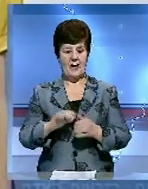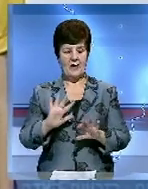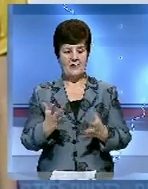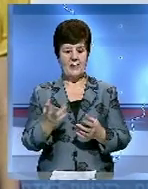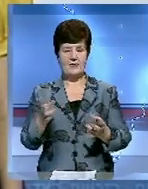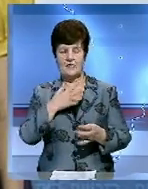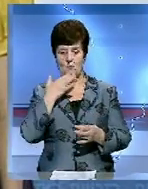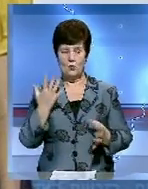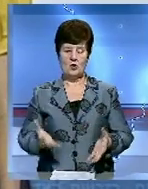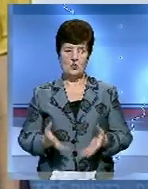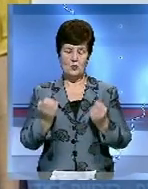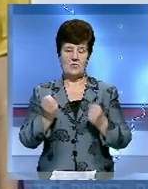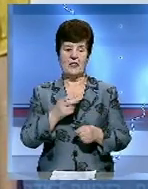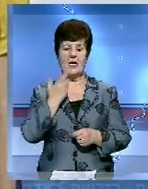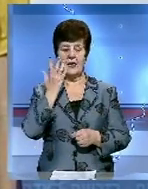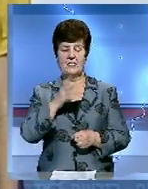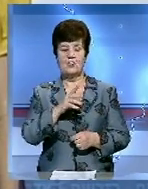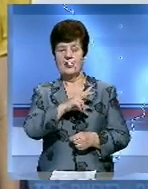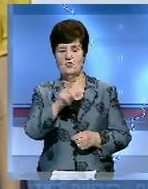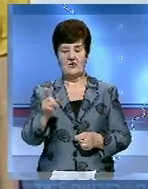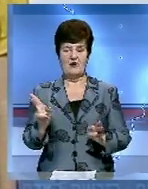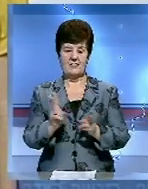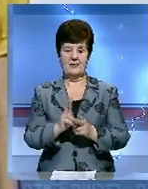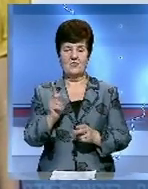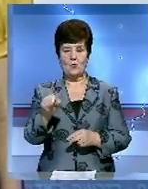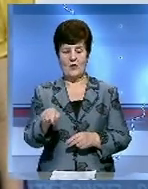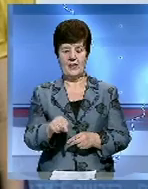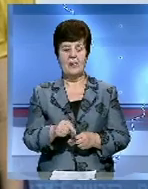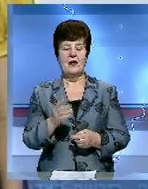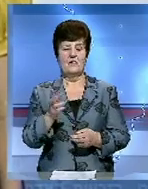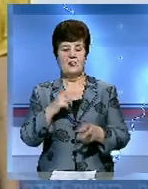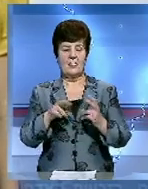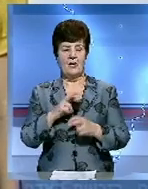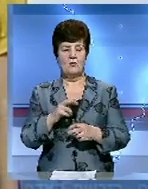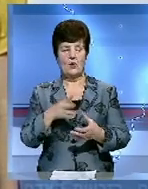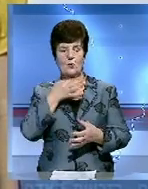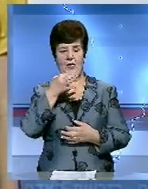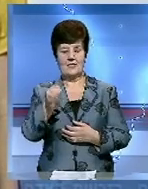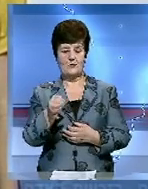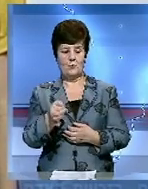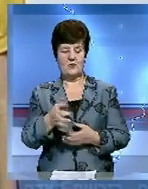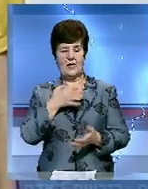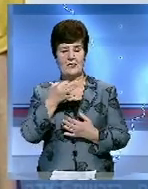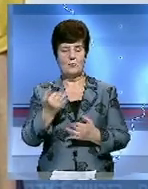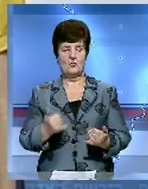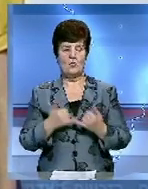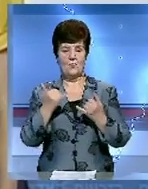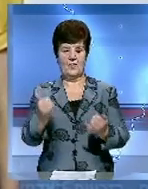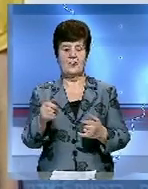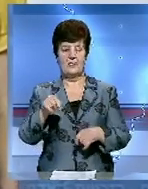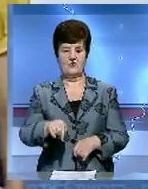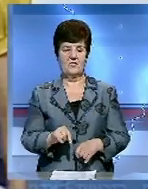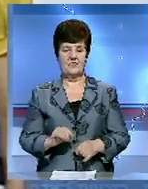când cineva se întâlnește cu ea și caută un răspuns. Vă mulțumim pentru răspunsul oferit în această seară.